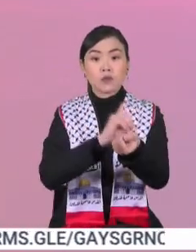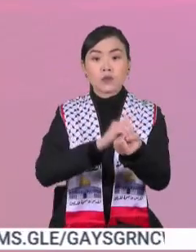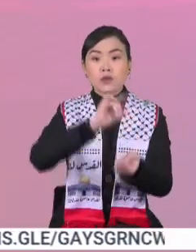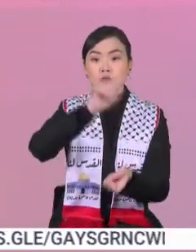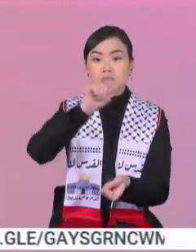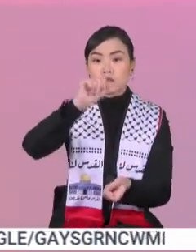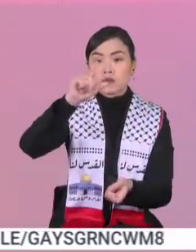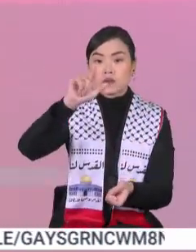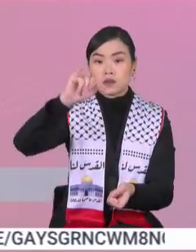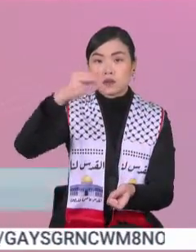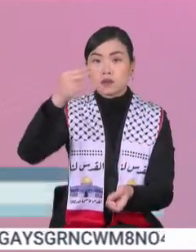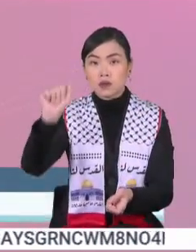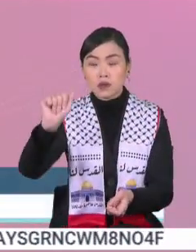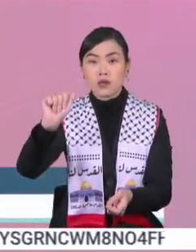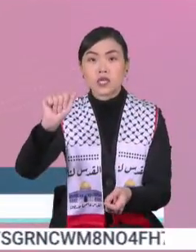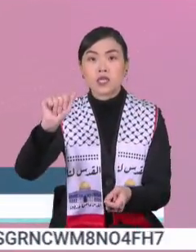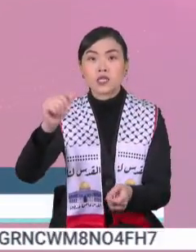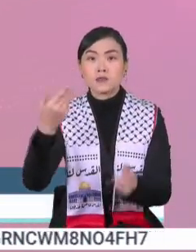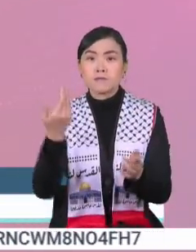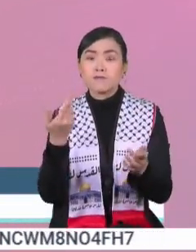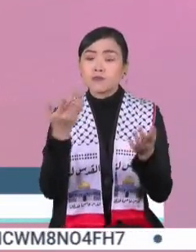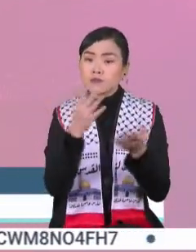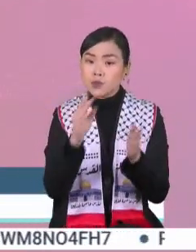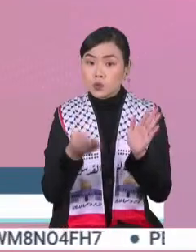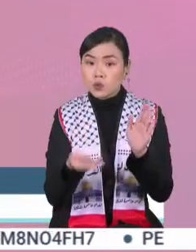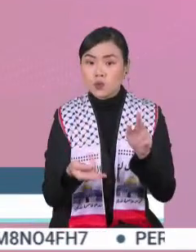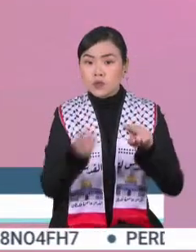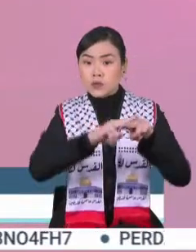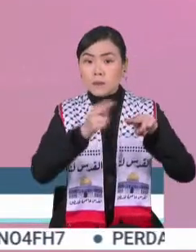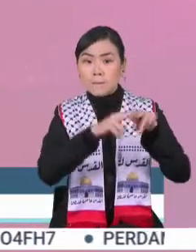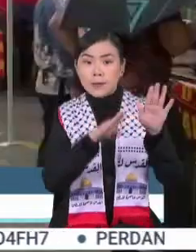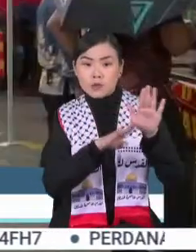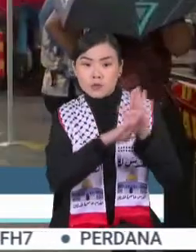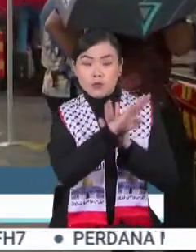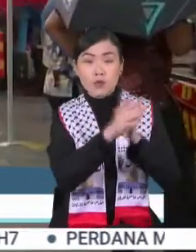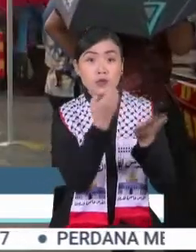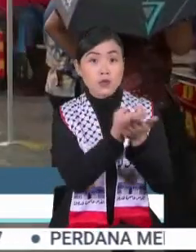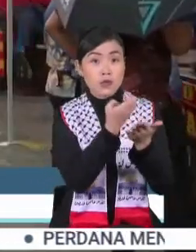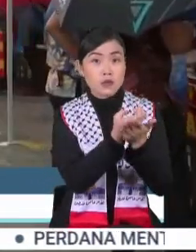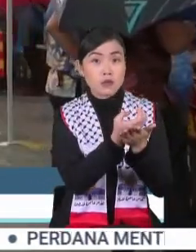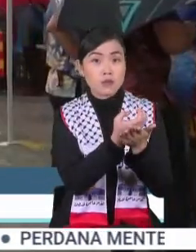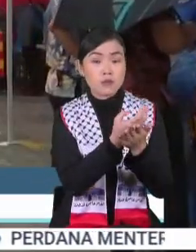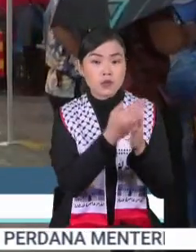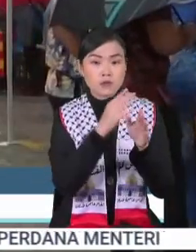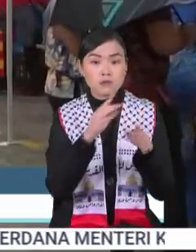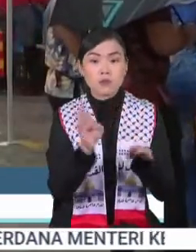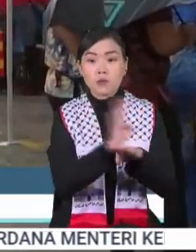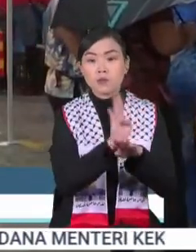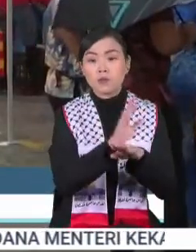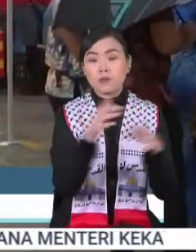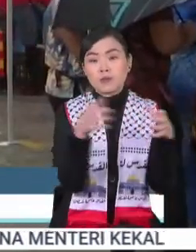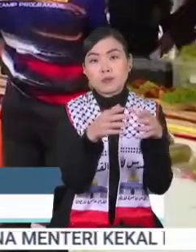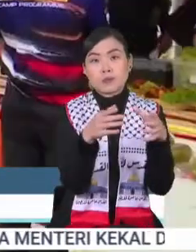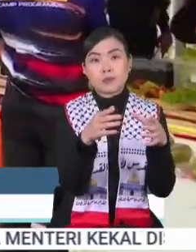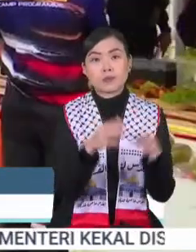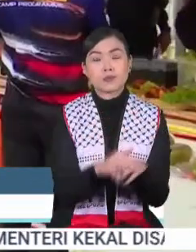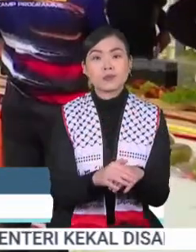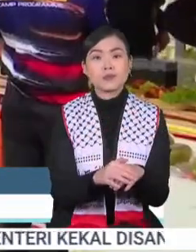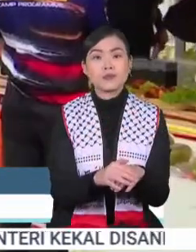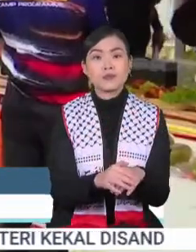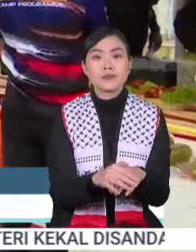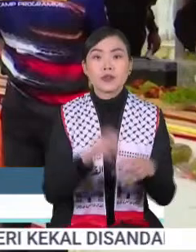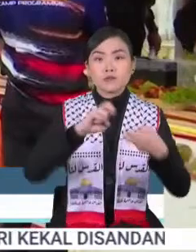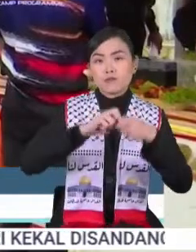selain meningkatkan ek warga wilayah Persekutuan terutama peniaga kecil turut diberi perhatian isu legasi